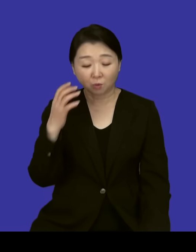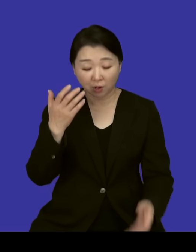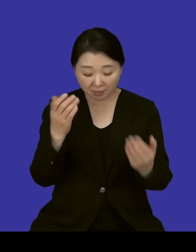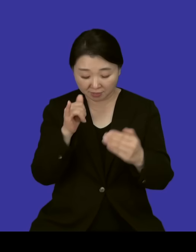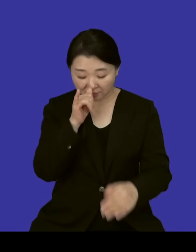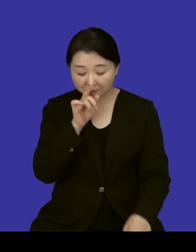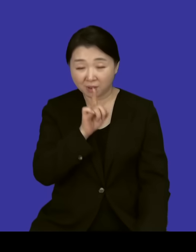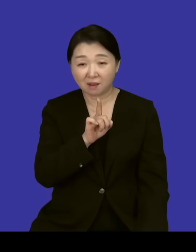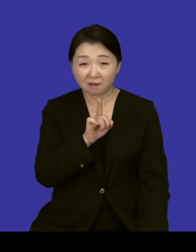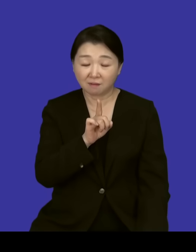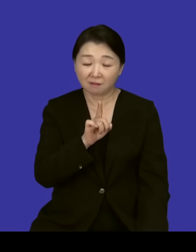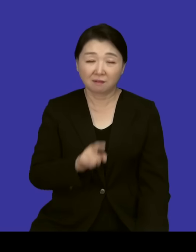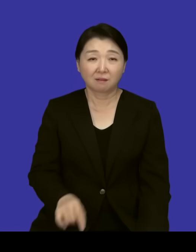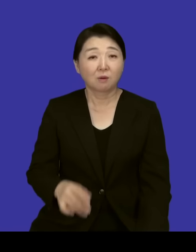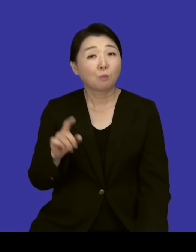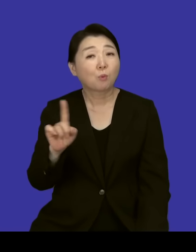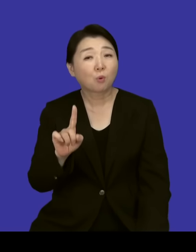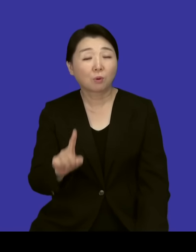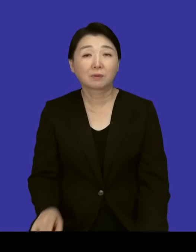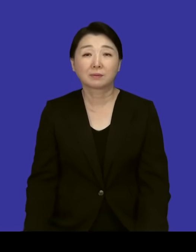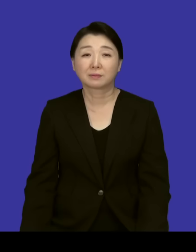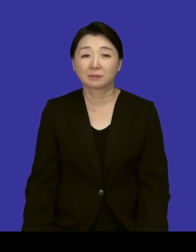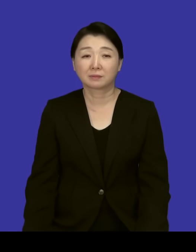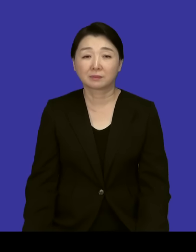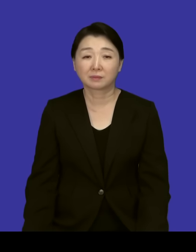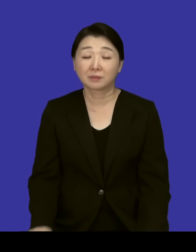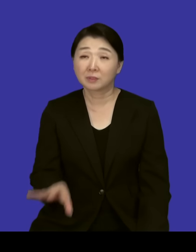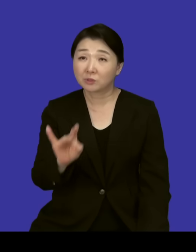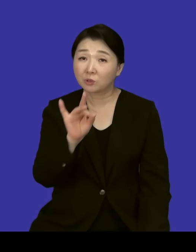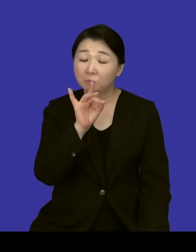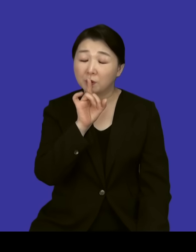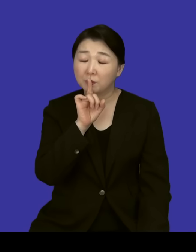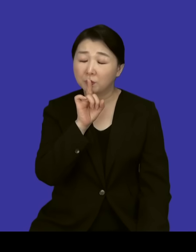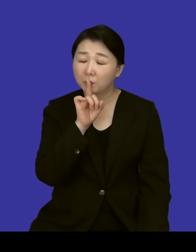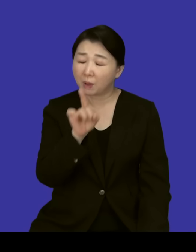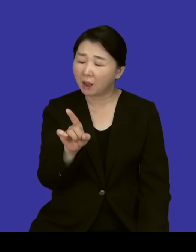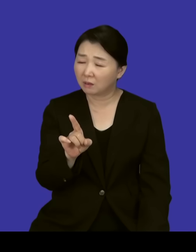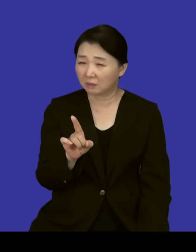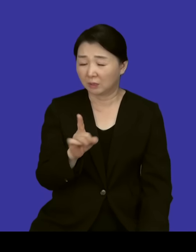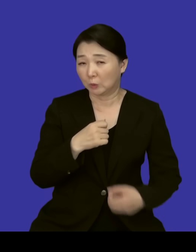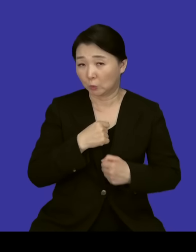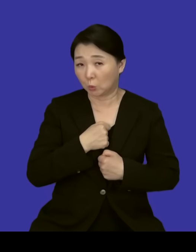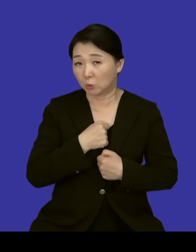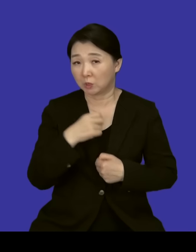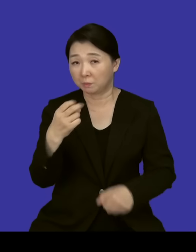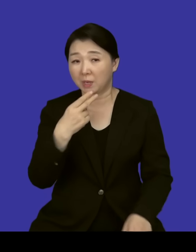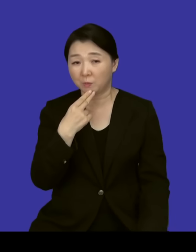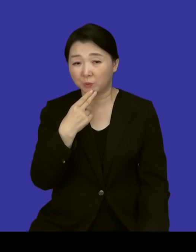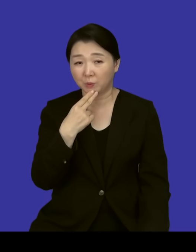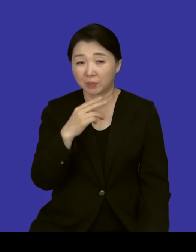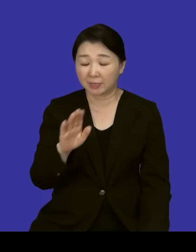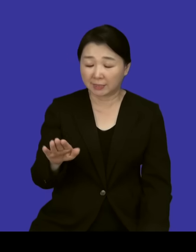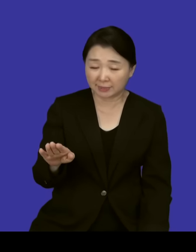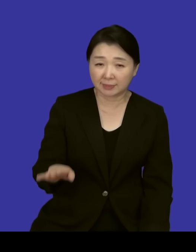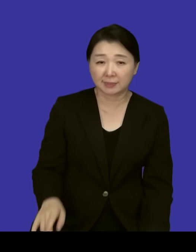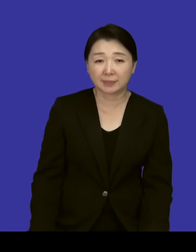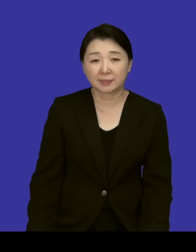좀 생겼다는 거예요. 네. 무슨 곤란한 일을 했더니 처음에 말씀을 잘 안 하시더라고요. 박전무